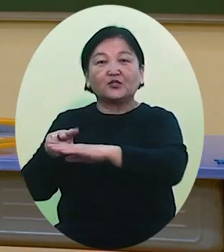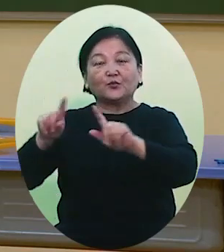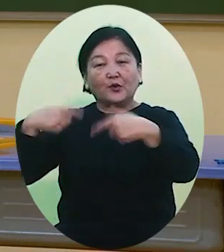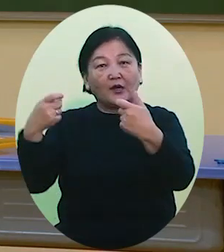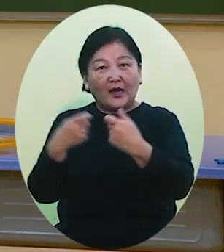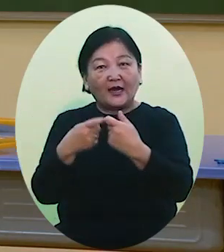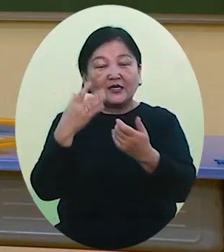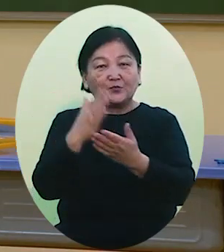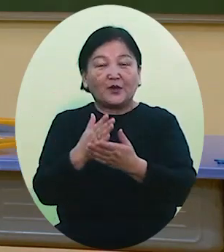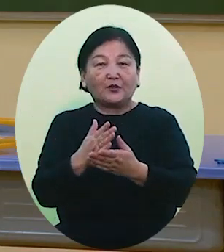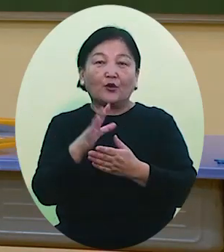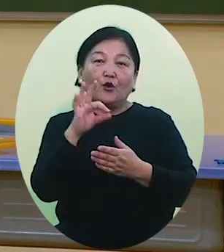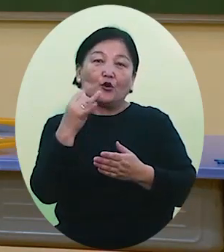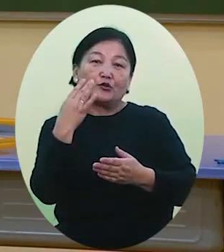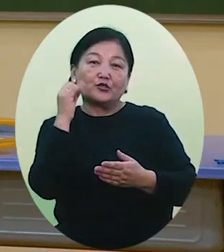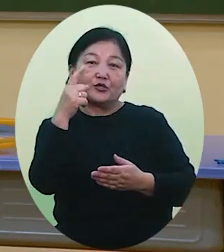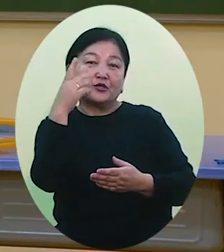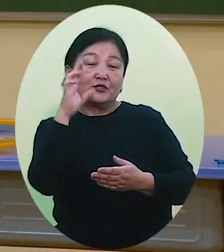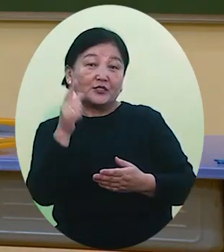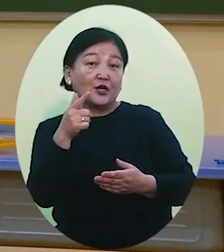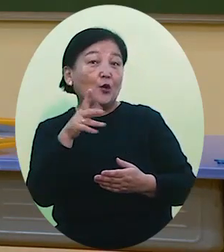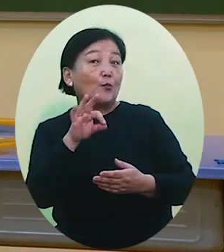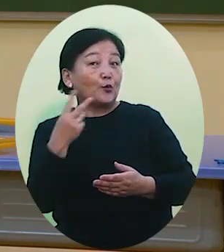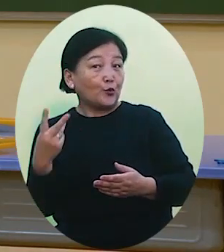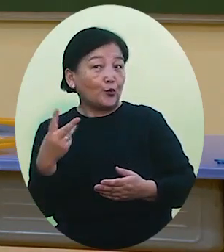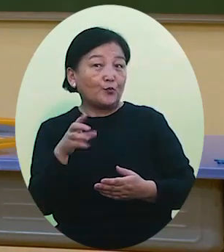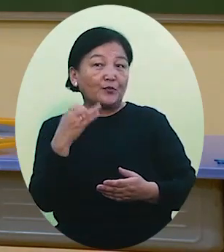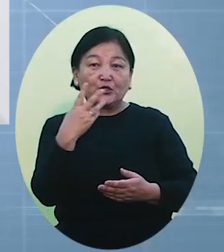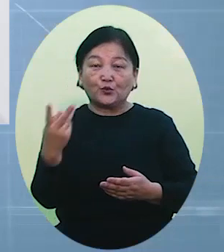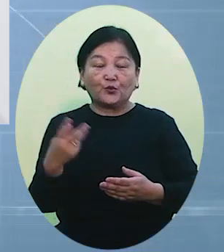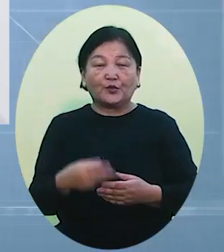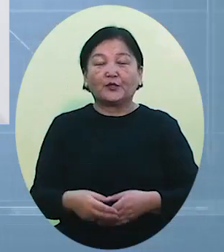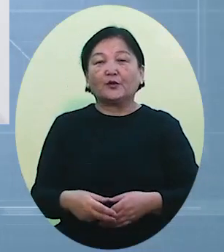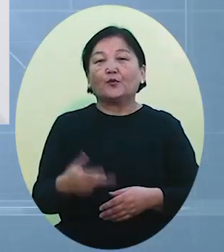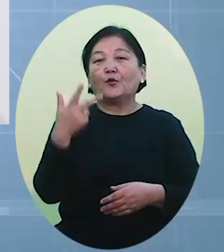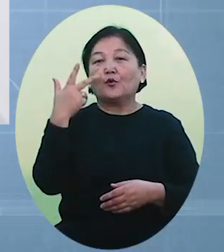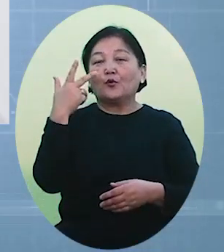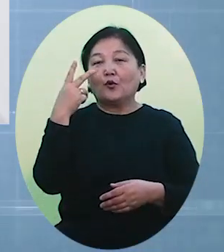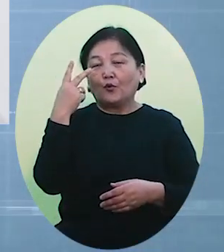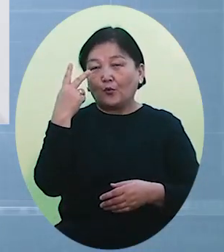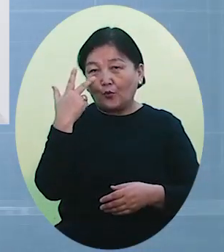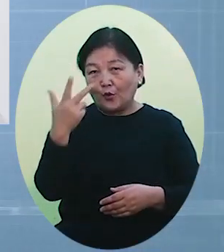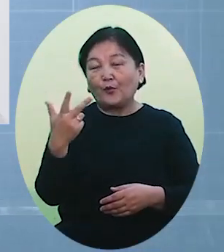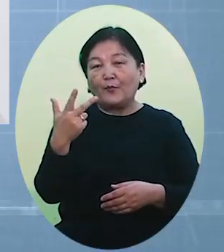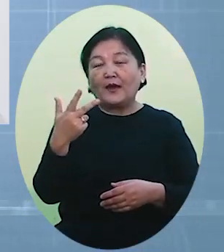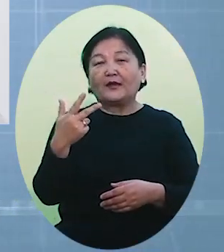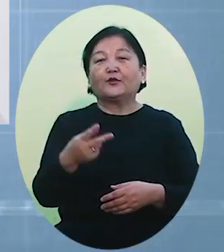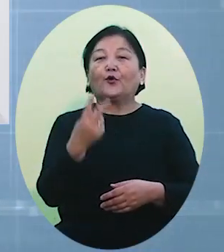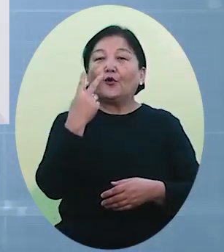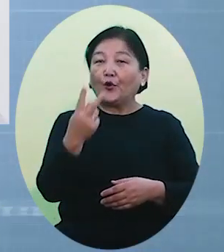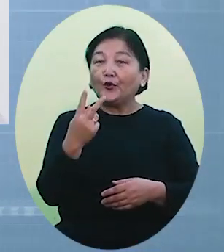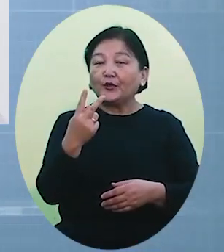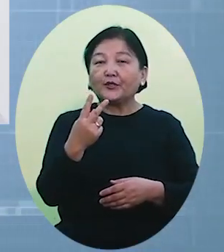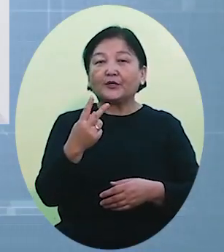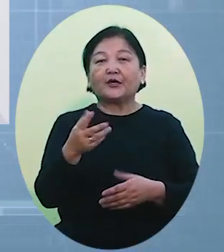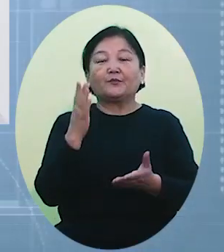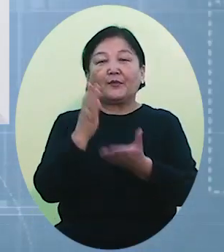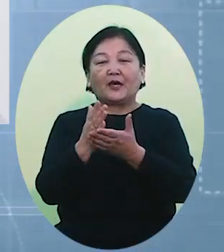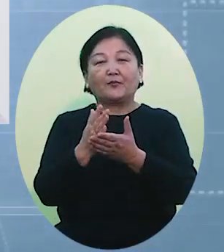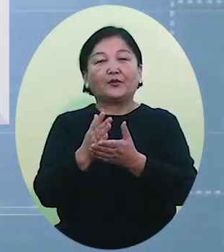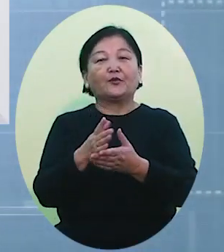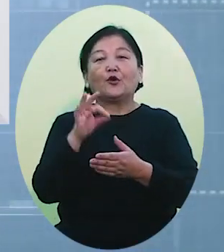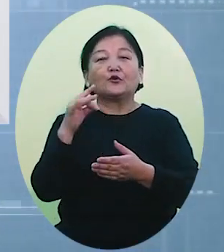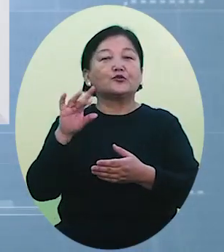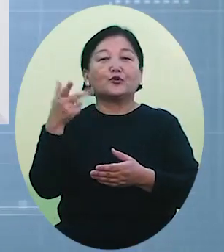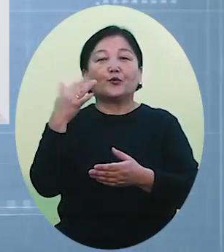дээр орших цэг биш гэж үзнэ. Жишээ нь 3 байхад 2 гэдэг цэг бол энэ шулуун дээр оршихгүй. Ягаад гэвэл энэ